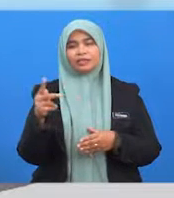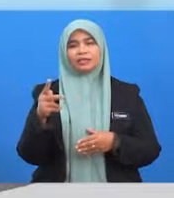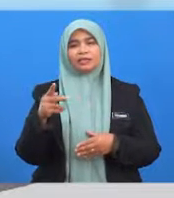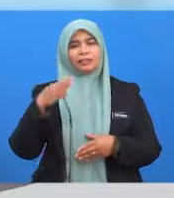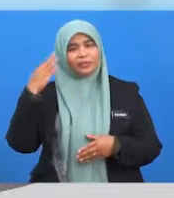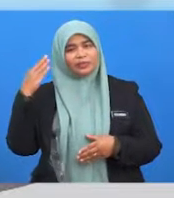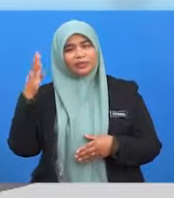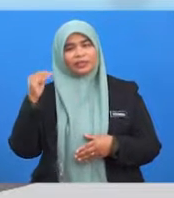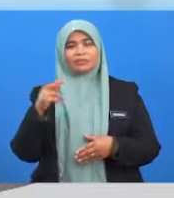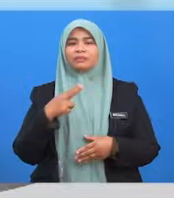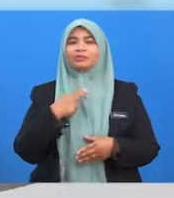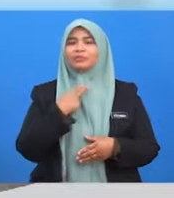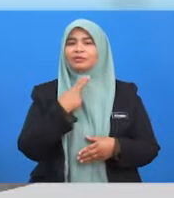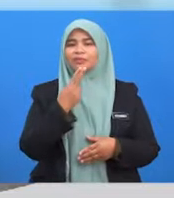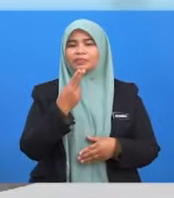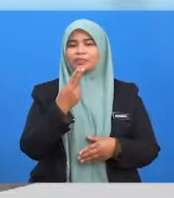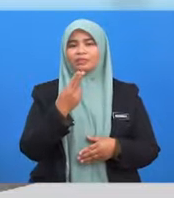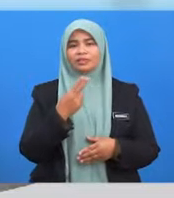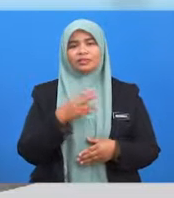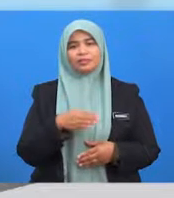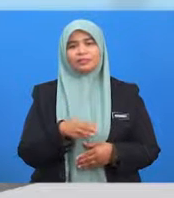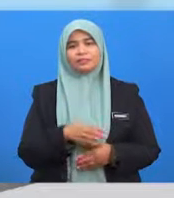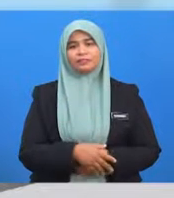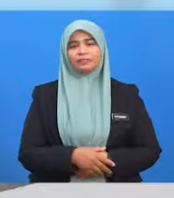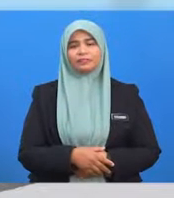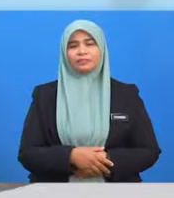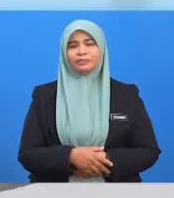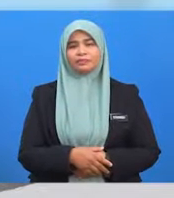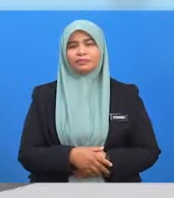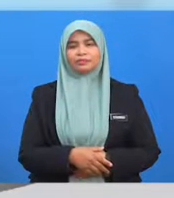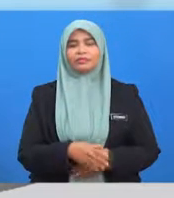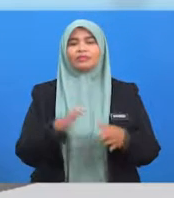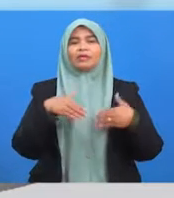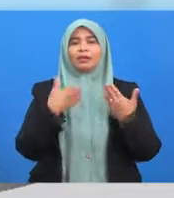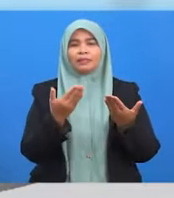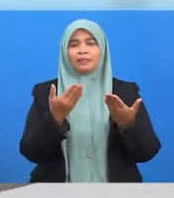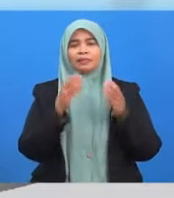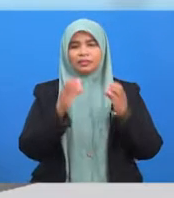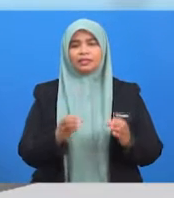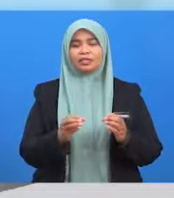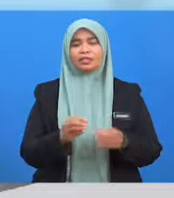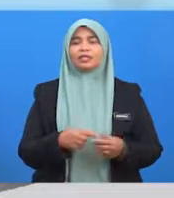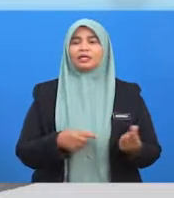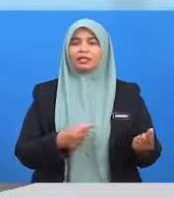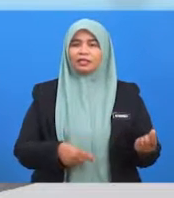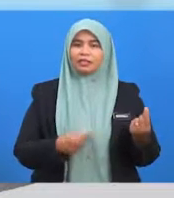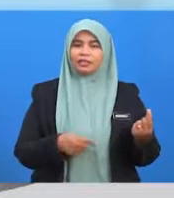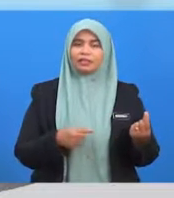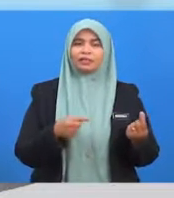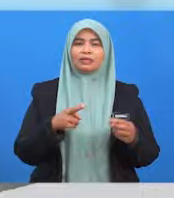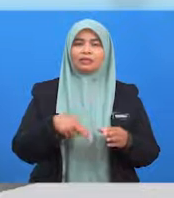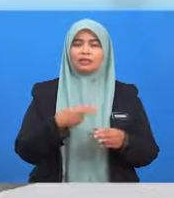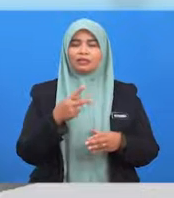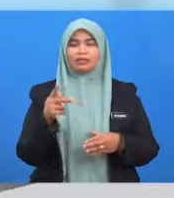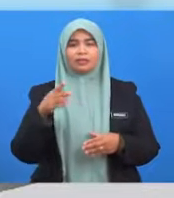irama yang merdu. Perhatikan betul-betul bagaimana cara gitar ini